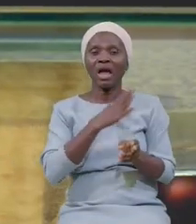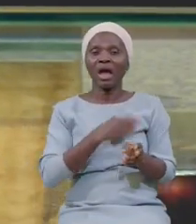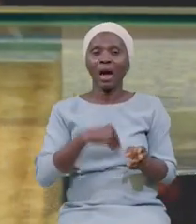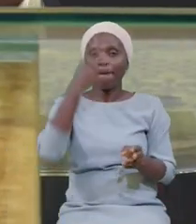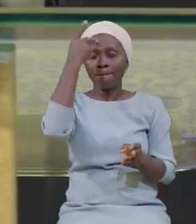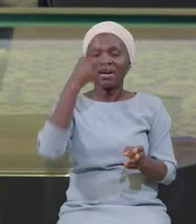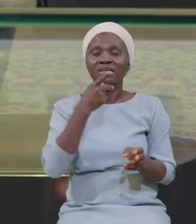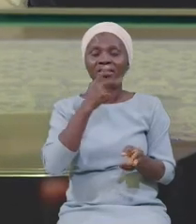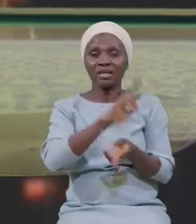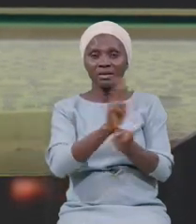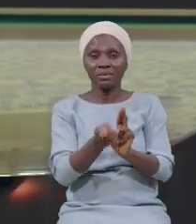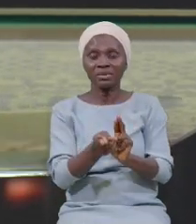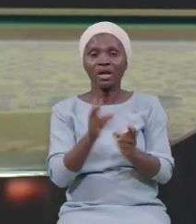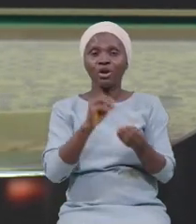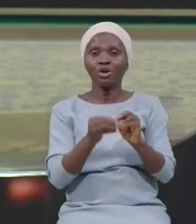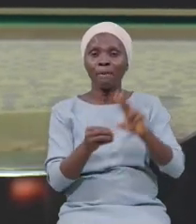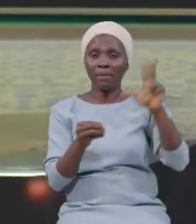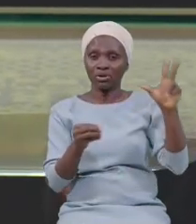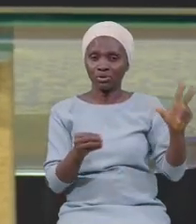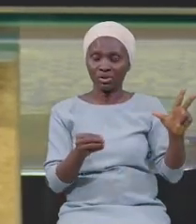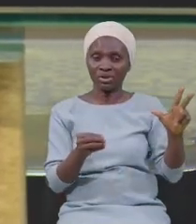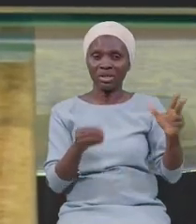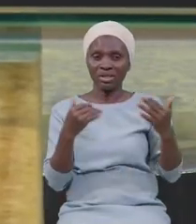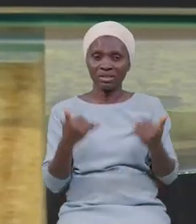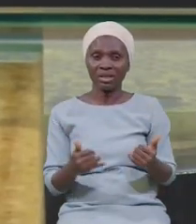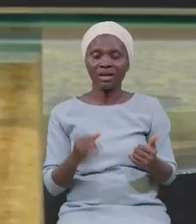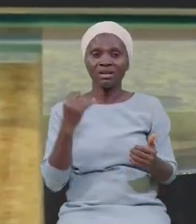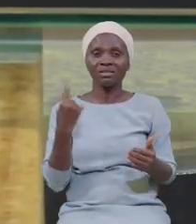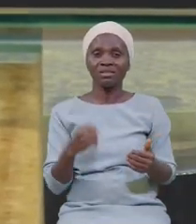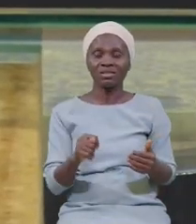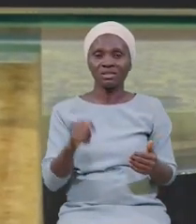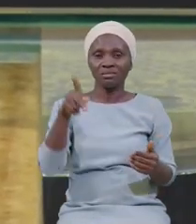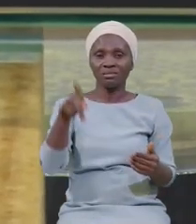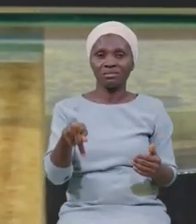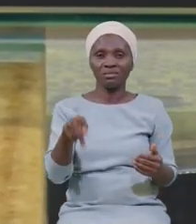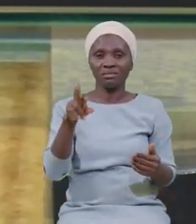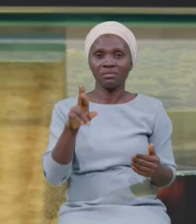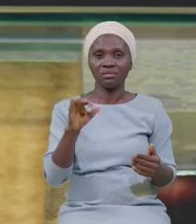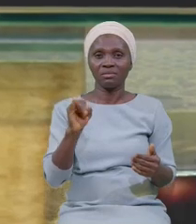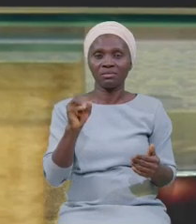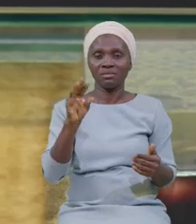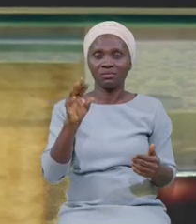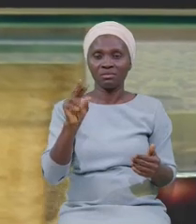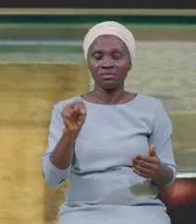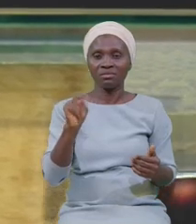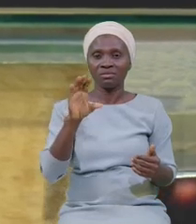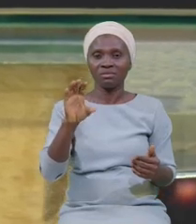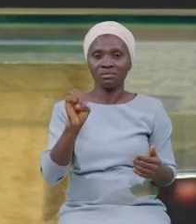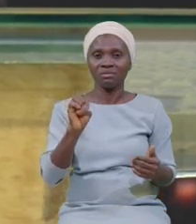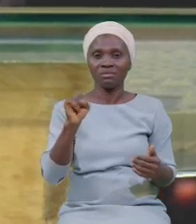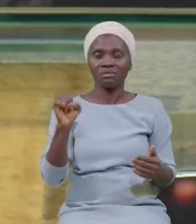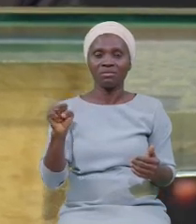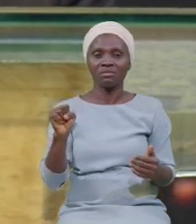la repentance personnelle, la repentance des parents. 3, la repentance des